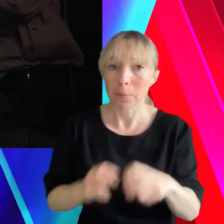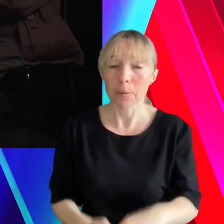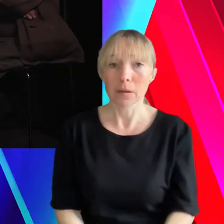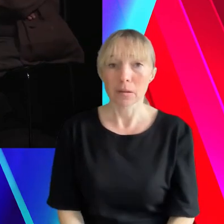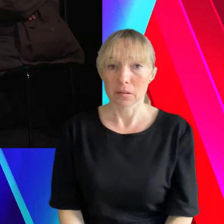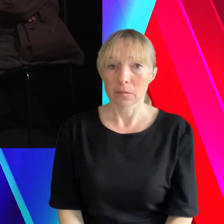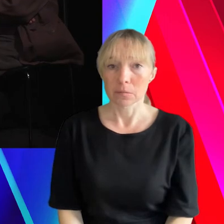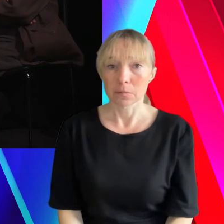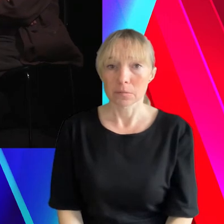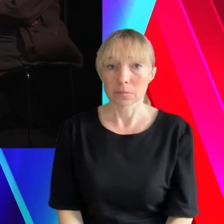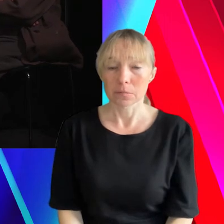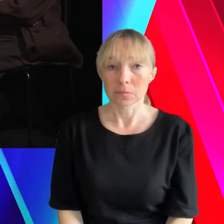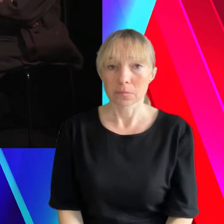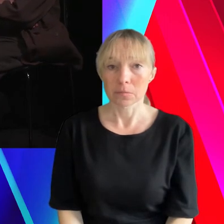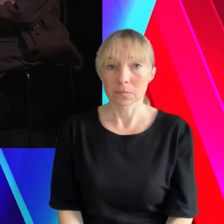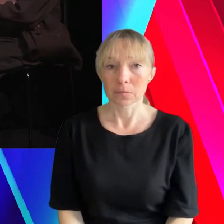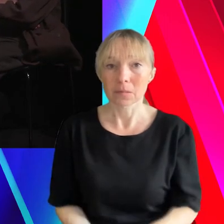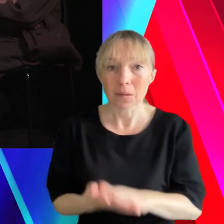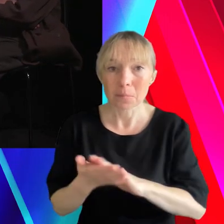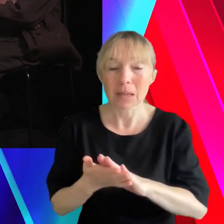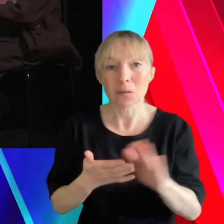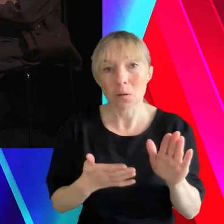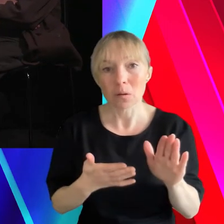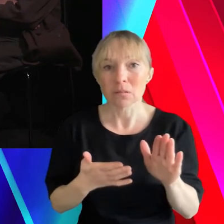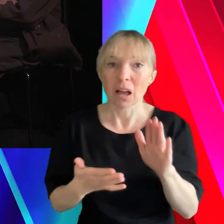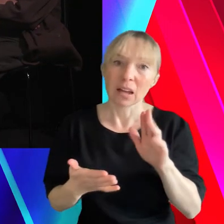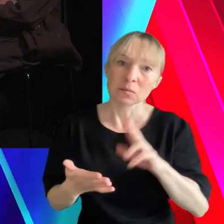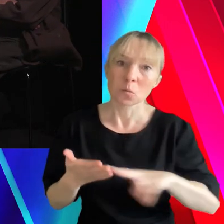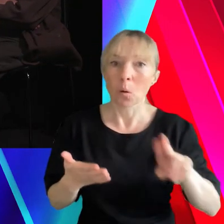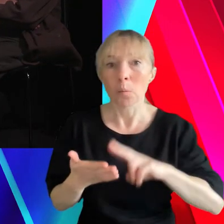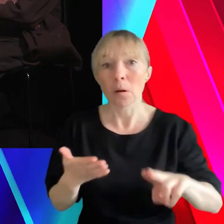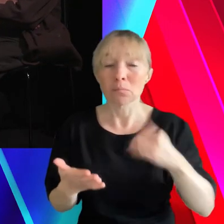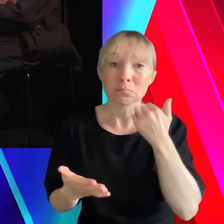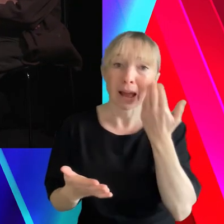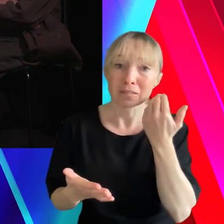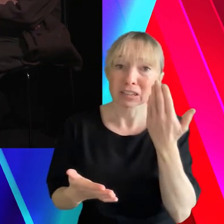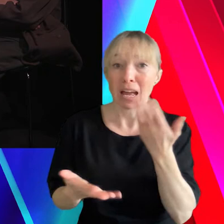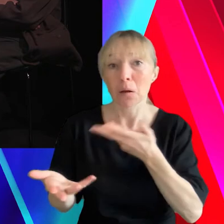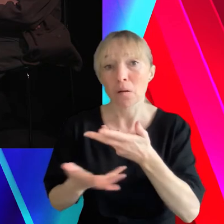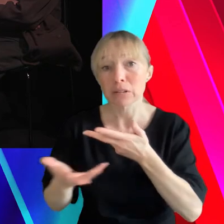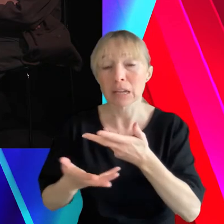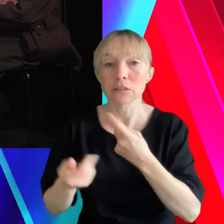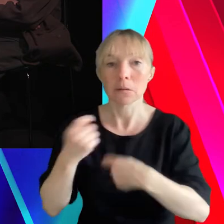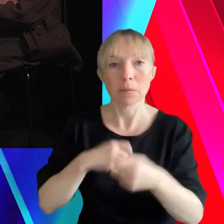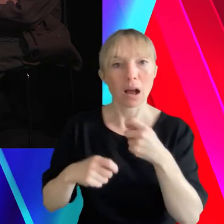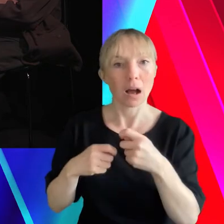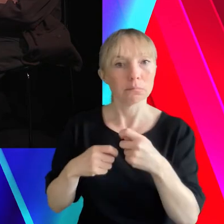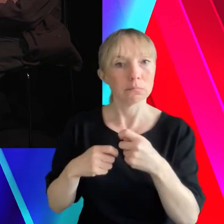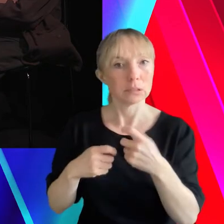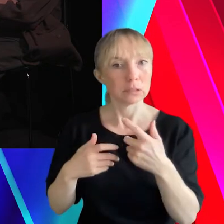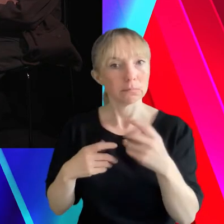زندگی نشانه‌هایی میشن. So all of this very usual uninteresting random conversation become like